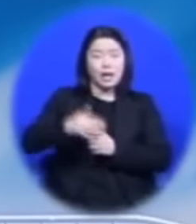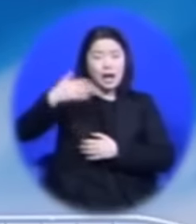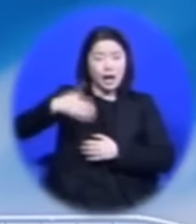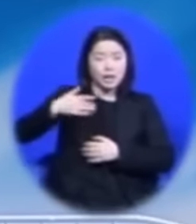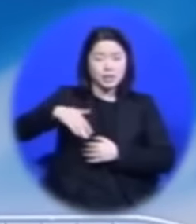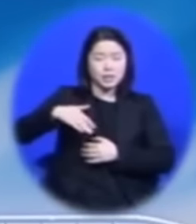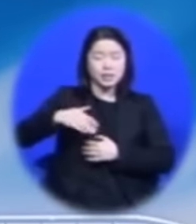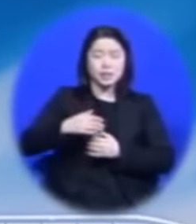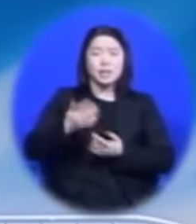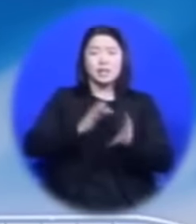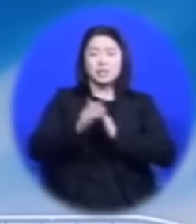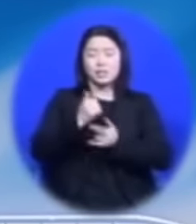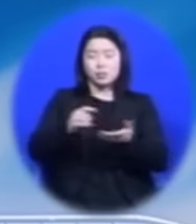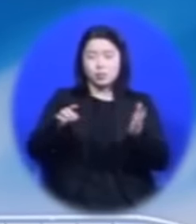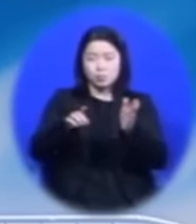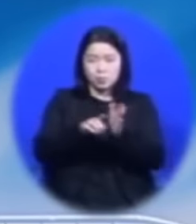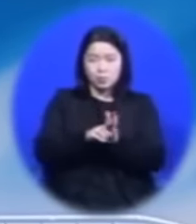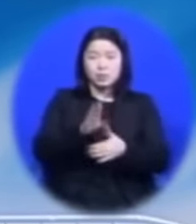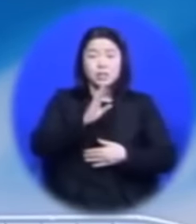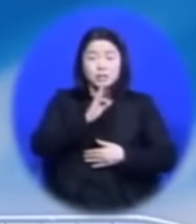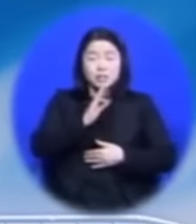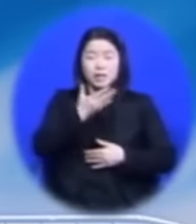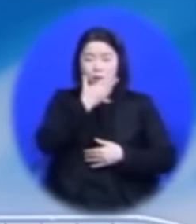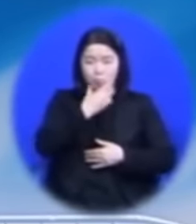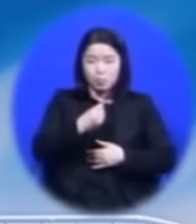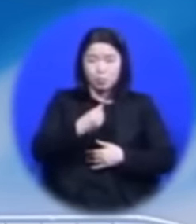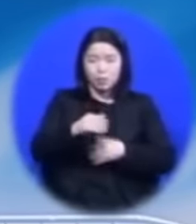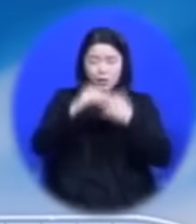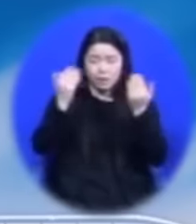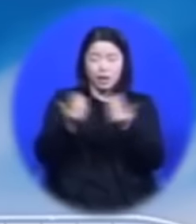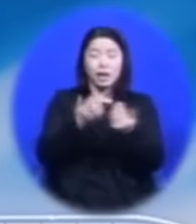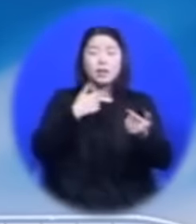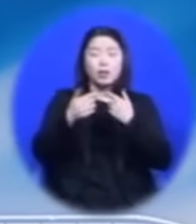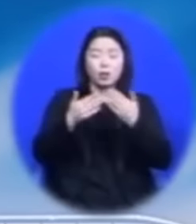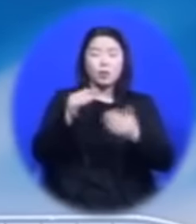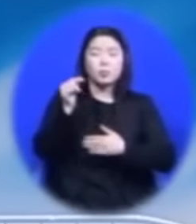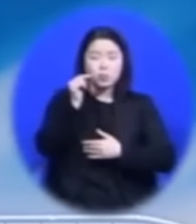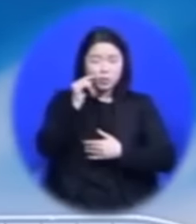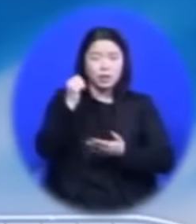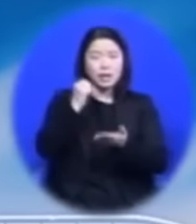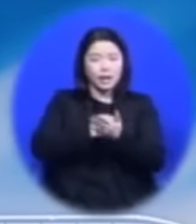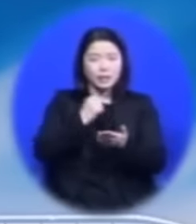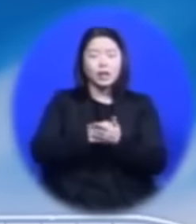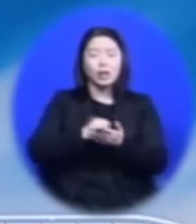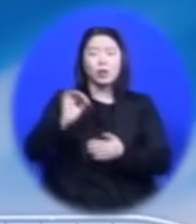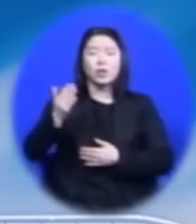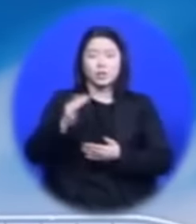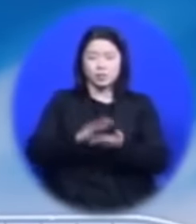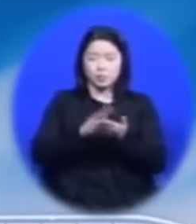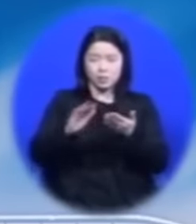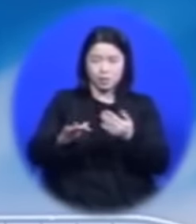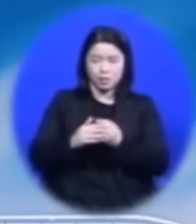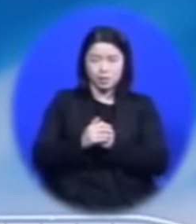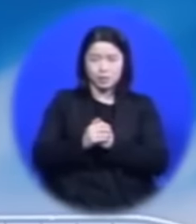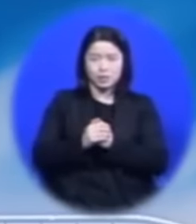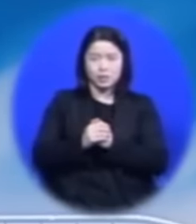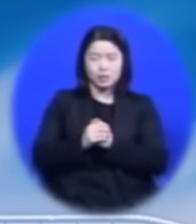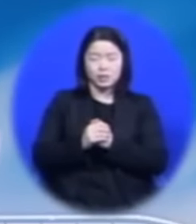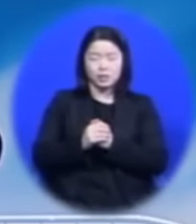아직까지 예수 믿은 진짜 축복을 다 경험 못했다고 하는 사실이 안타까워야 하는 것입니다.